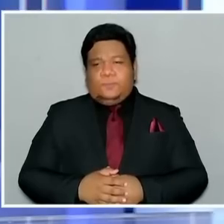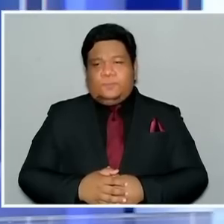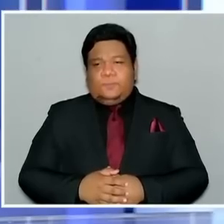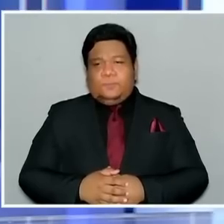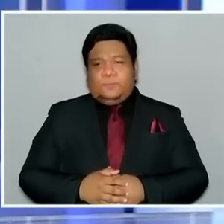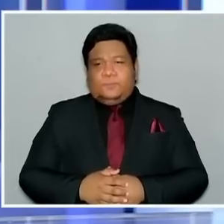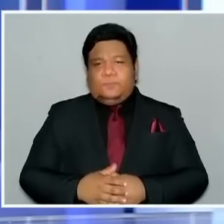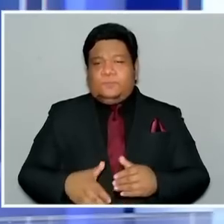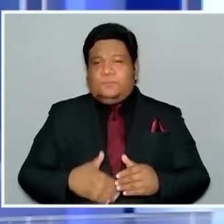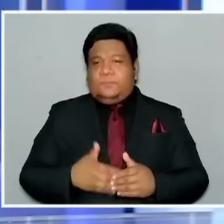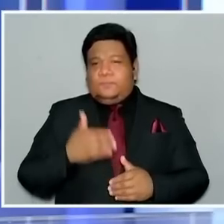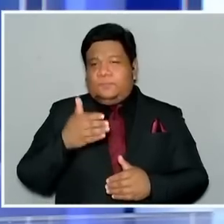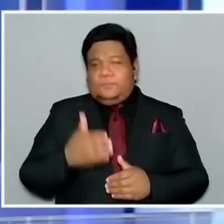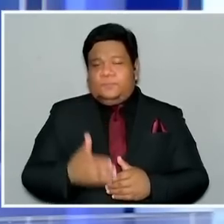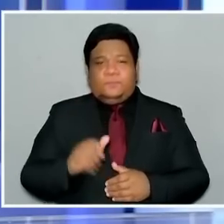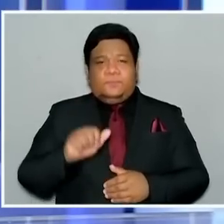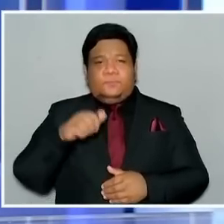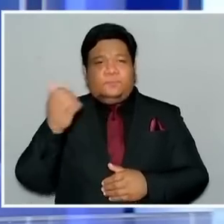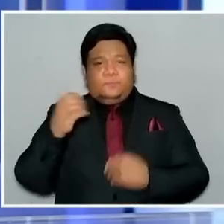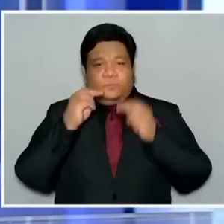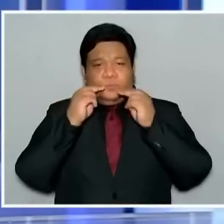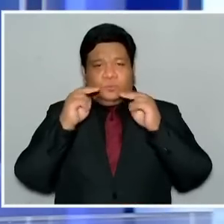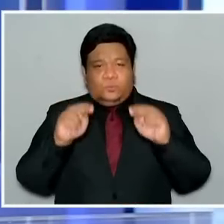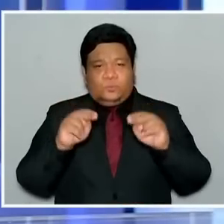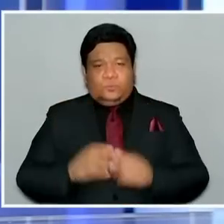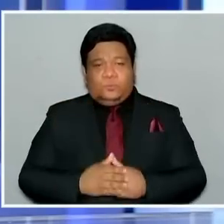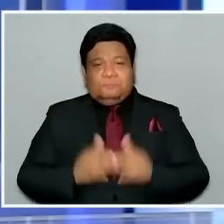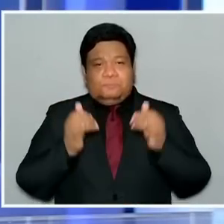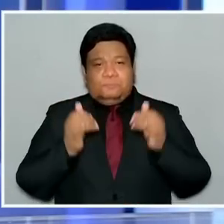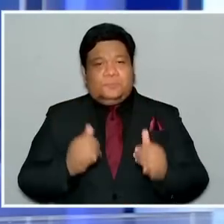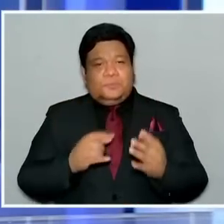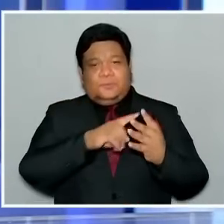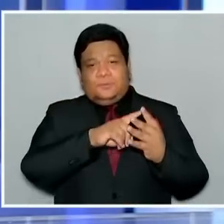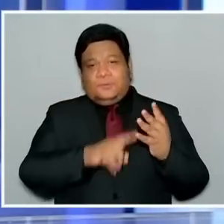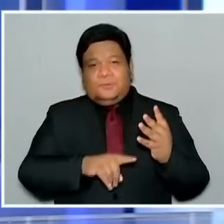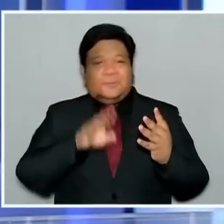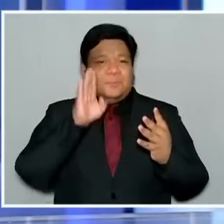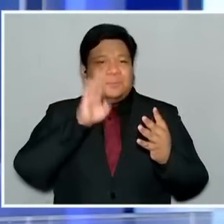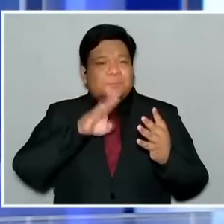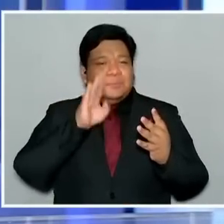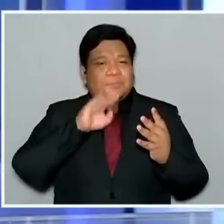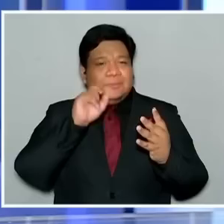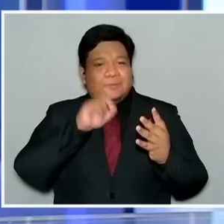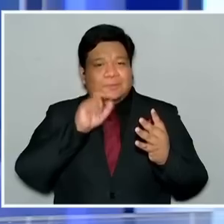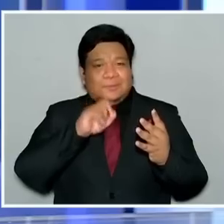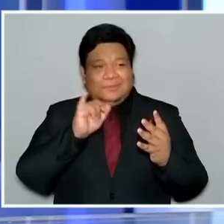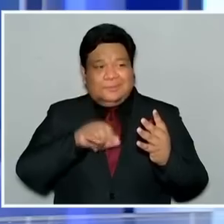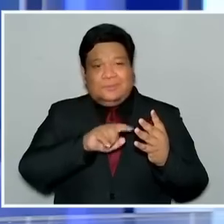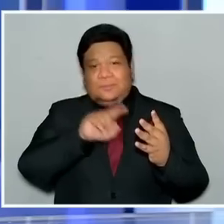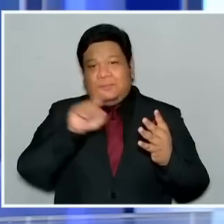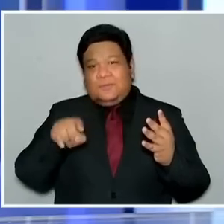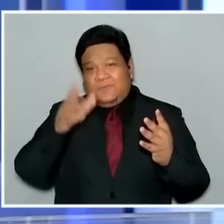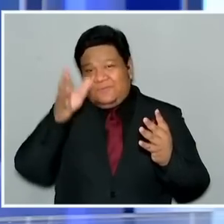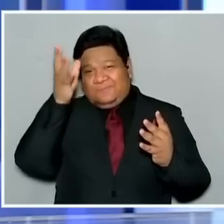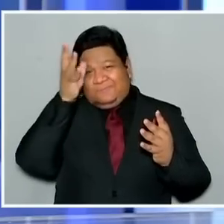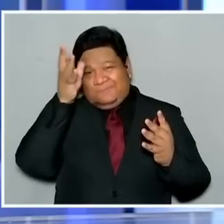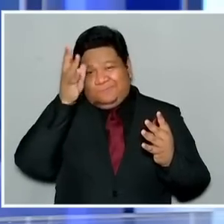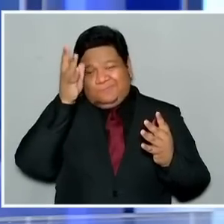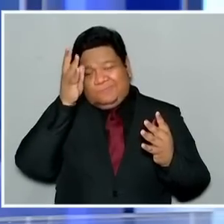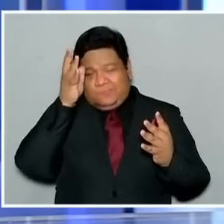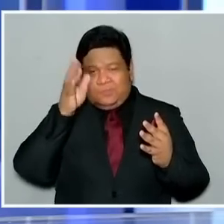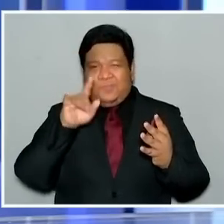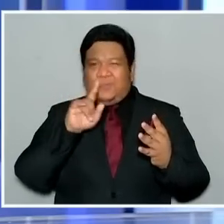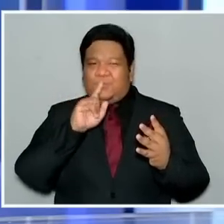Sa ibang balita, inilibing na ang apat na magkakapatid na pinaslang ng kanilang amain sa 13 Martires,